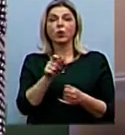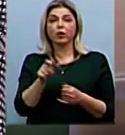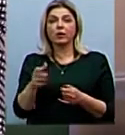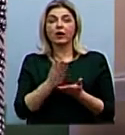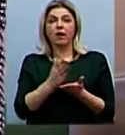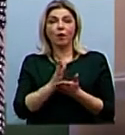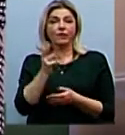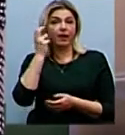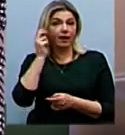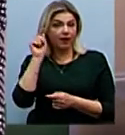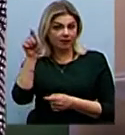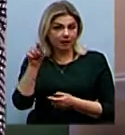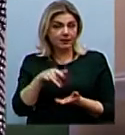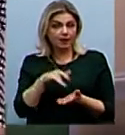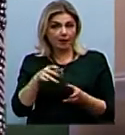находится в Киеве,